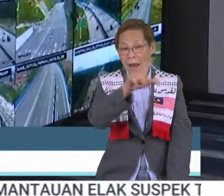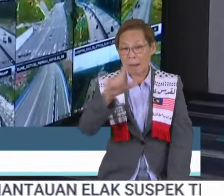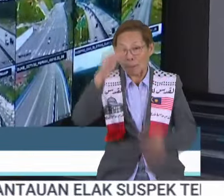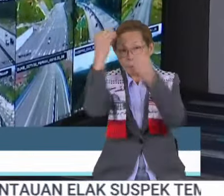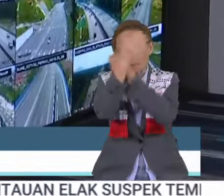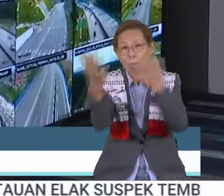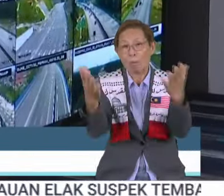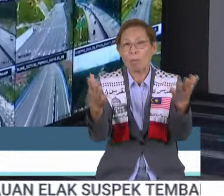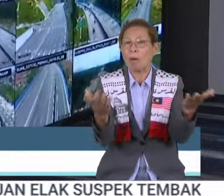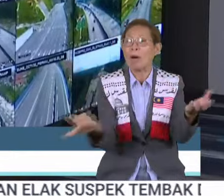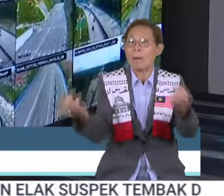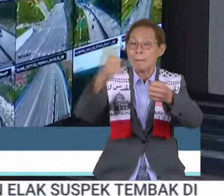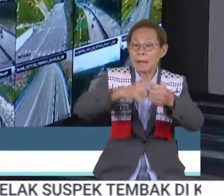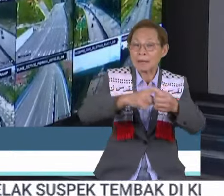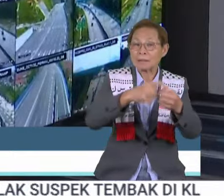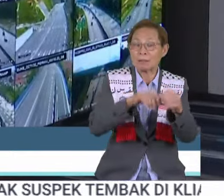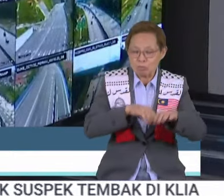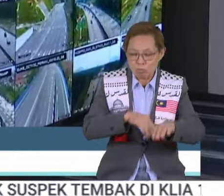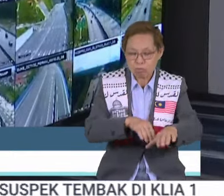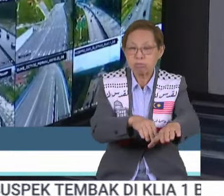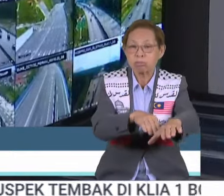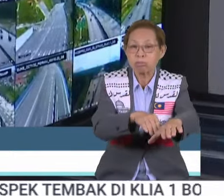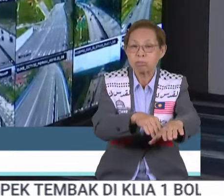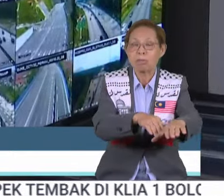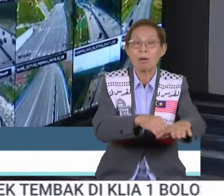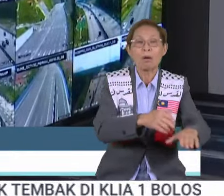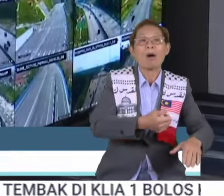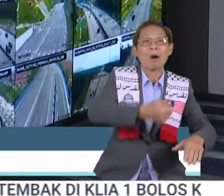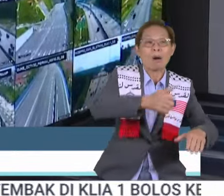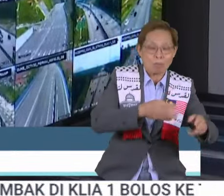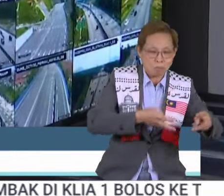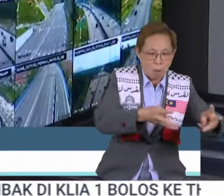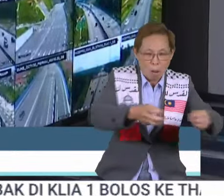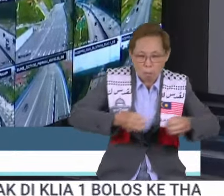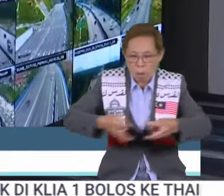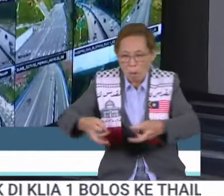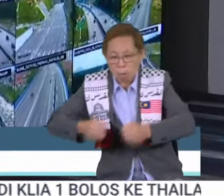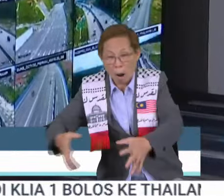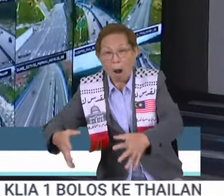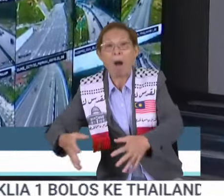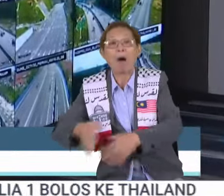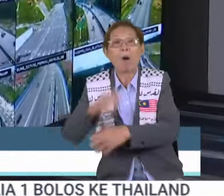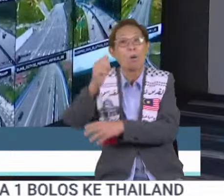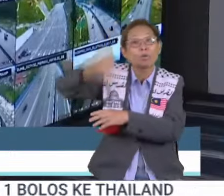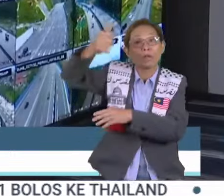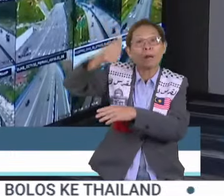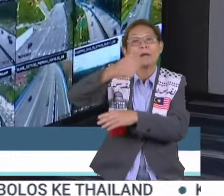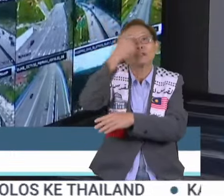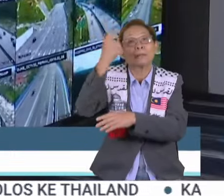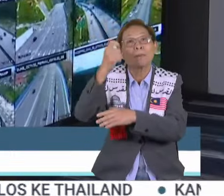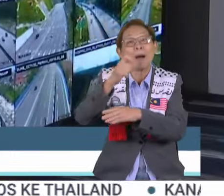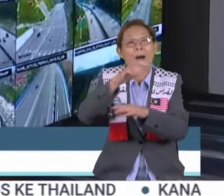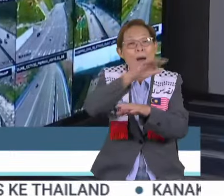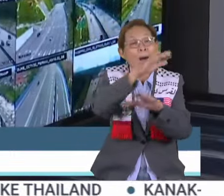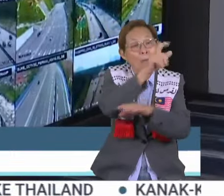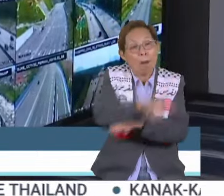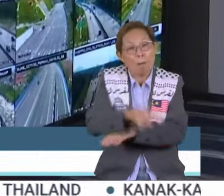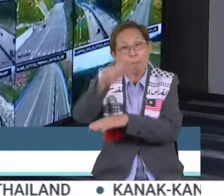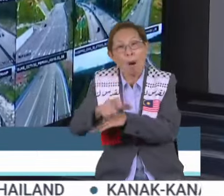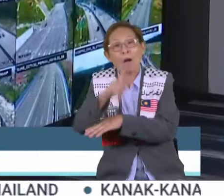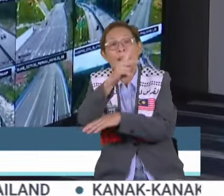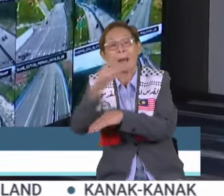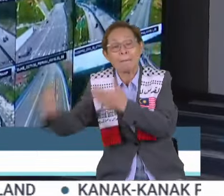anda keadaan trafik terkini di Lebuh Raya Utama Negara bersempena warga Kota Pulang ke Ibu Negara selepas meraihkan